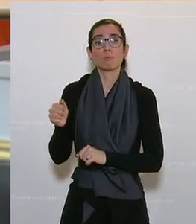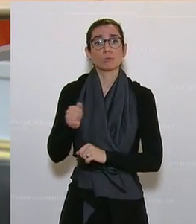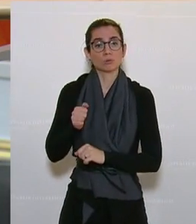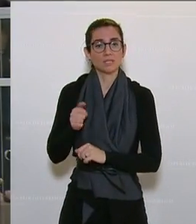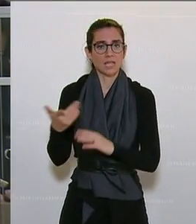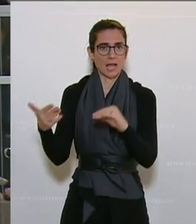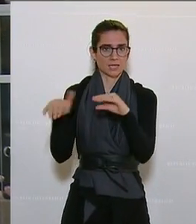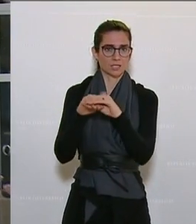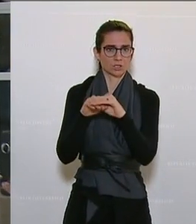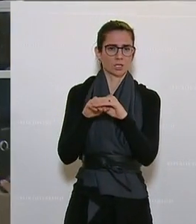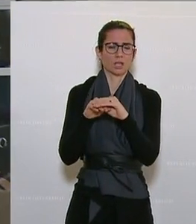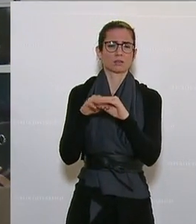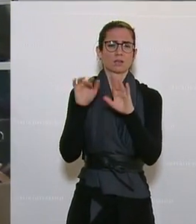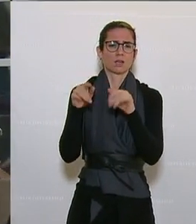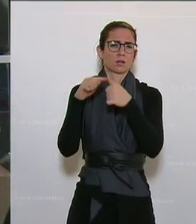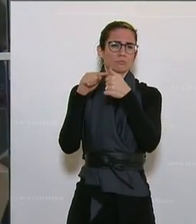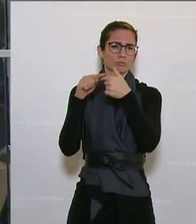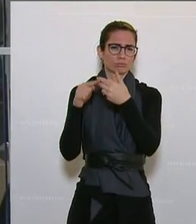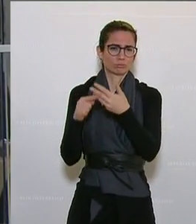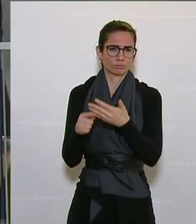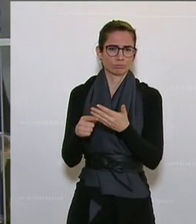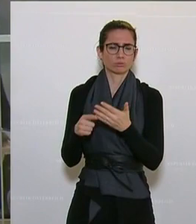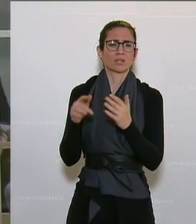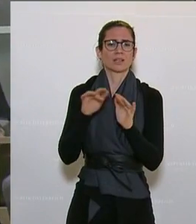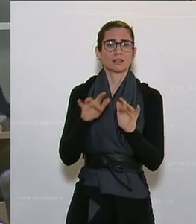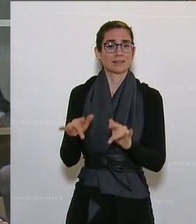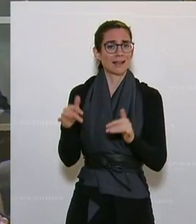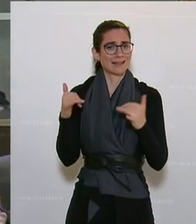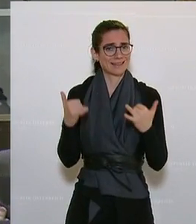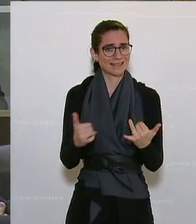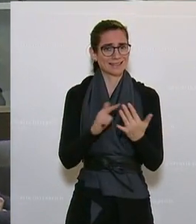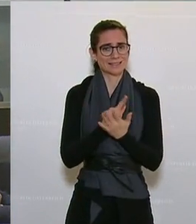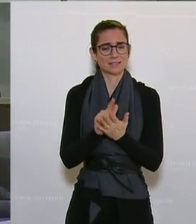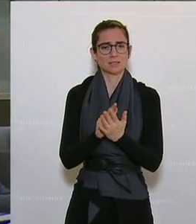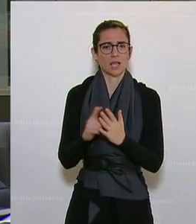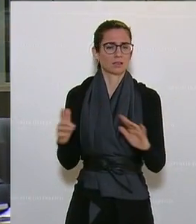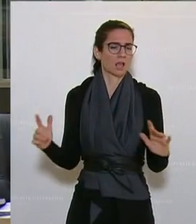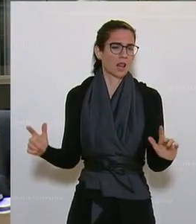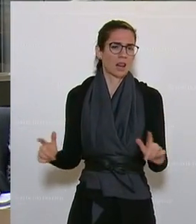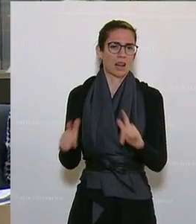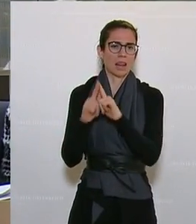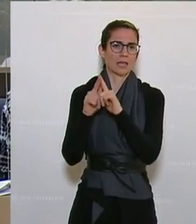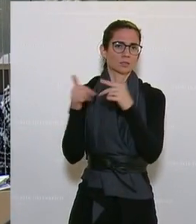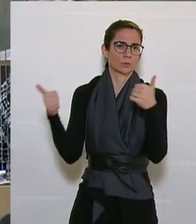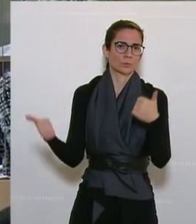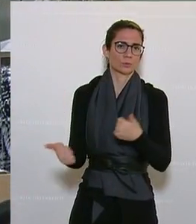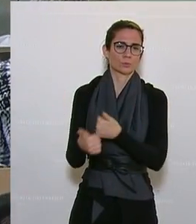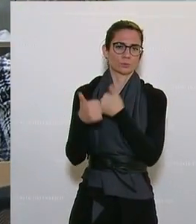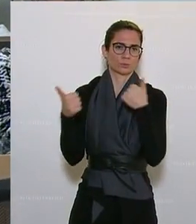selber und so weiter und so fort, leisten im Moment Herausragendes, denke ich.